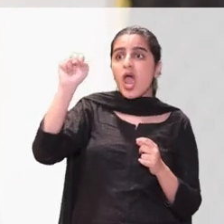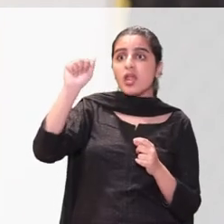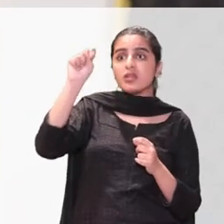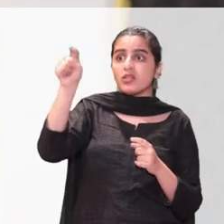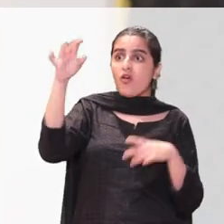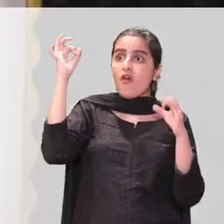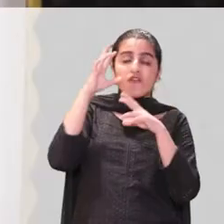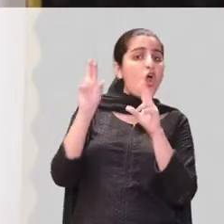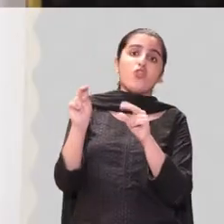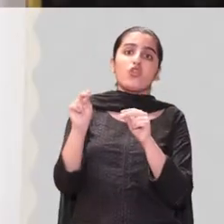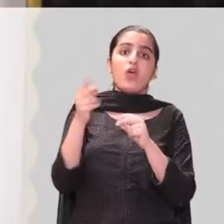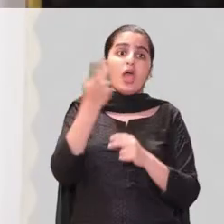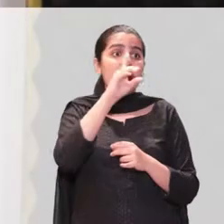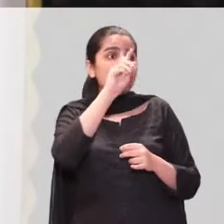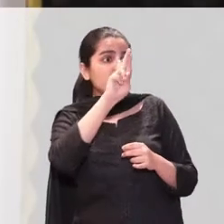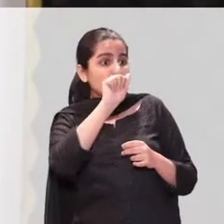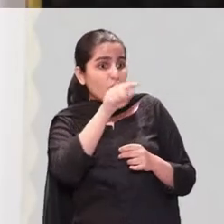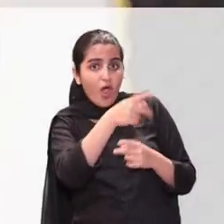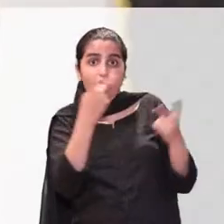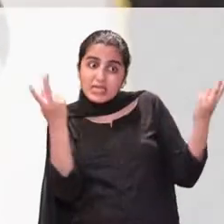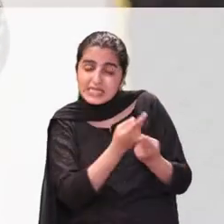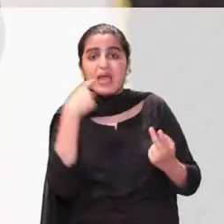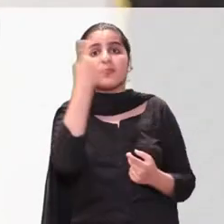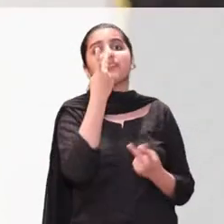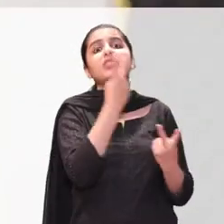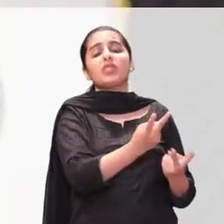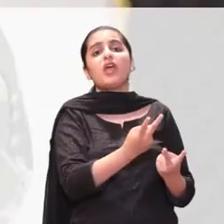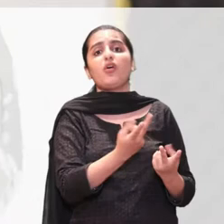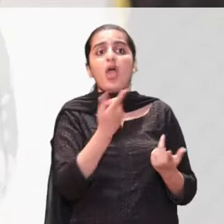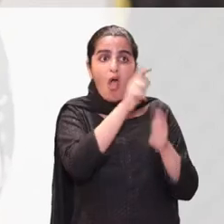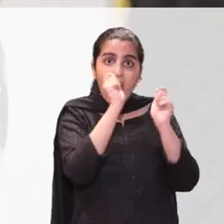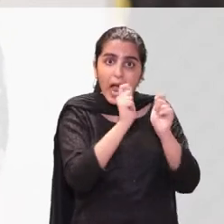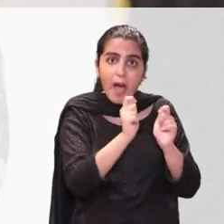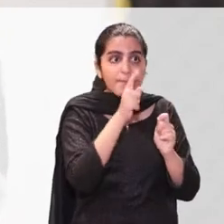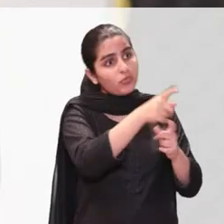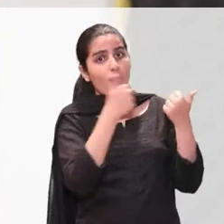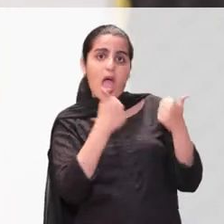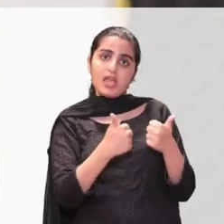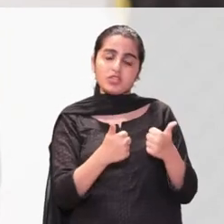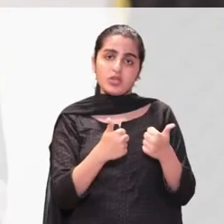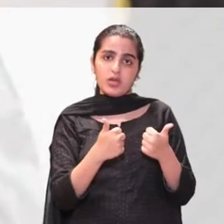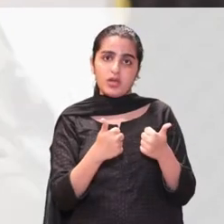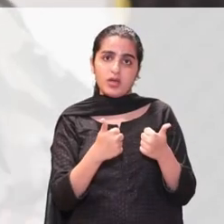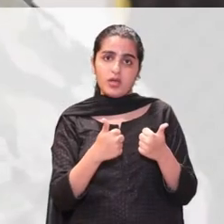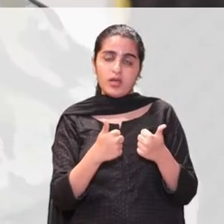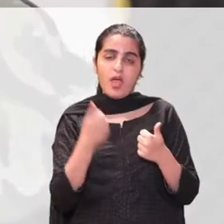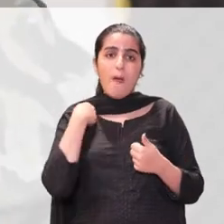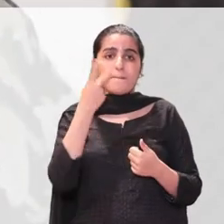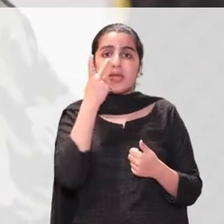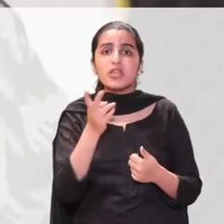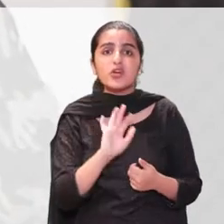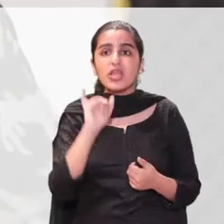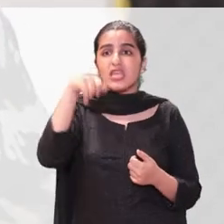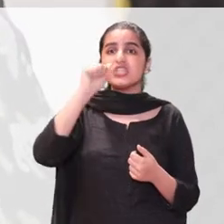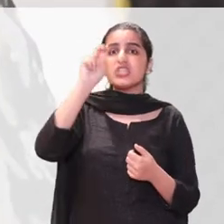जन्नत में जाकर तरह नहीं देखें और दुआ मिर्जा के देखो हैं ना आप काम करेंगे तो इस नोट